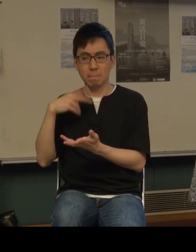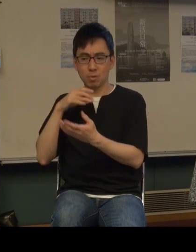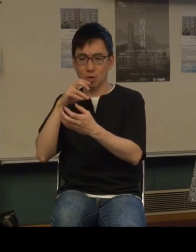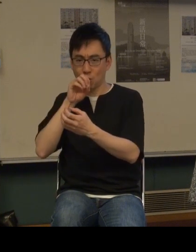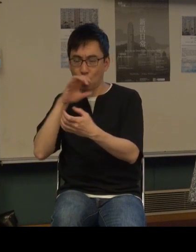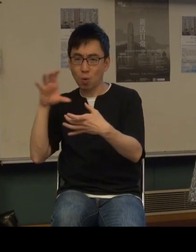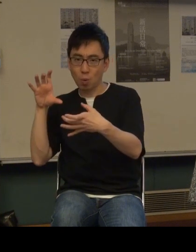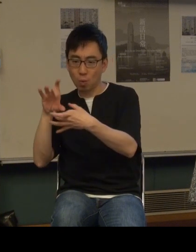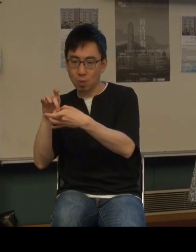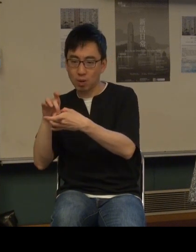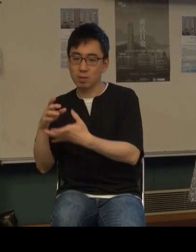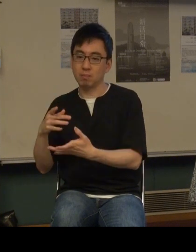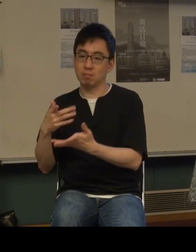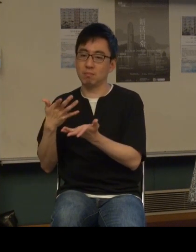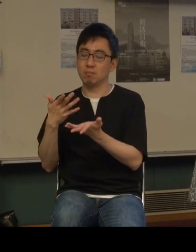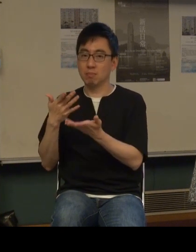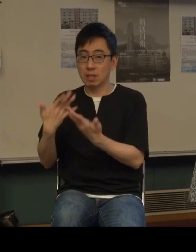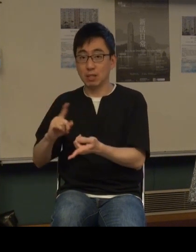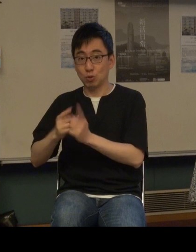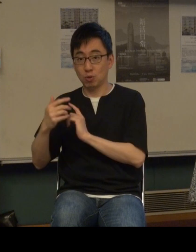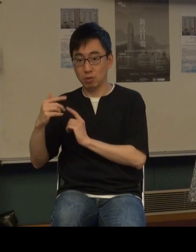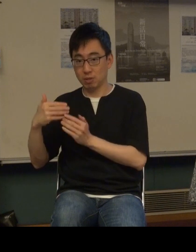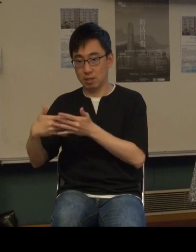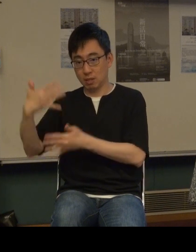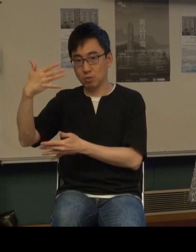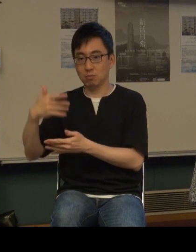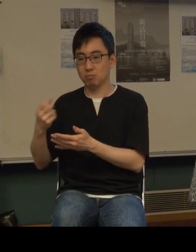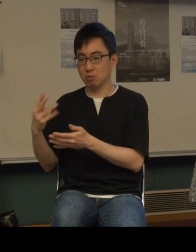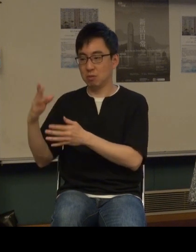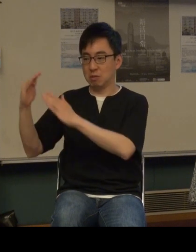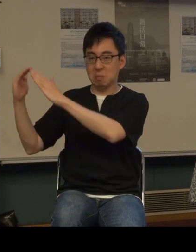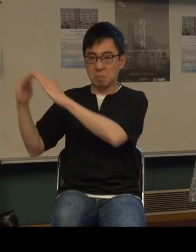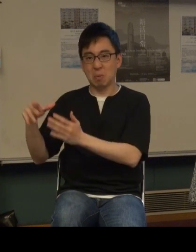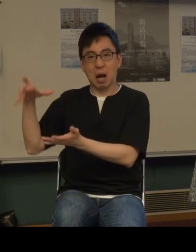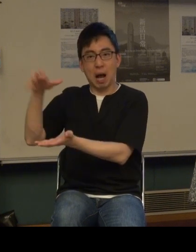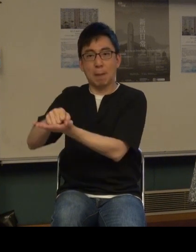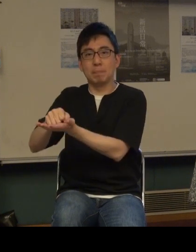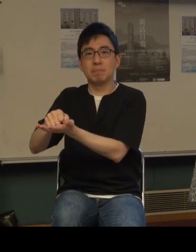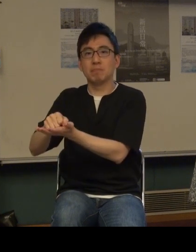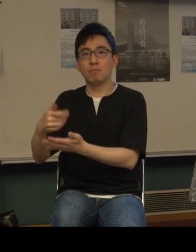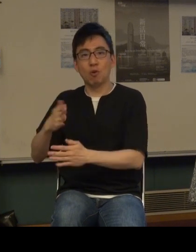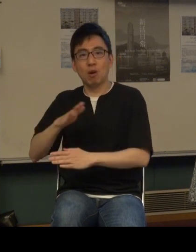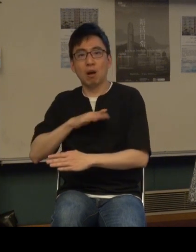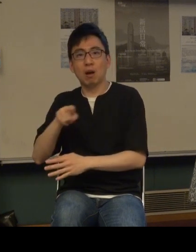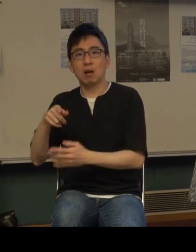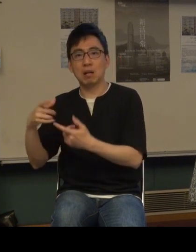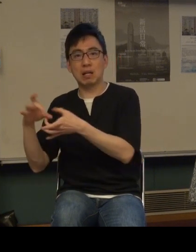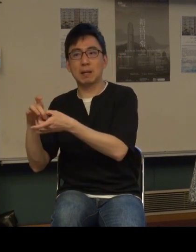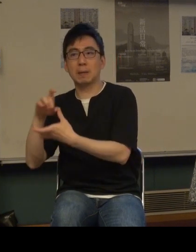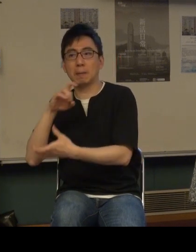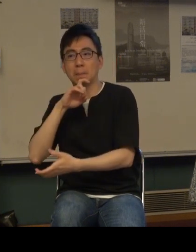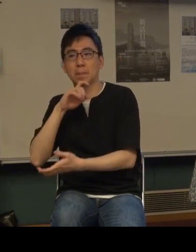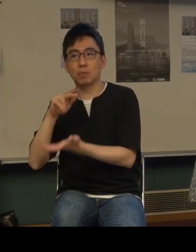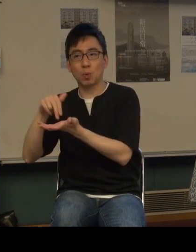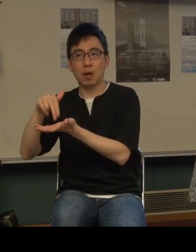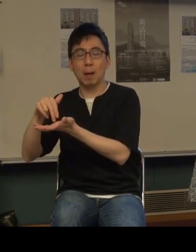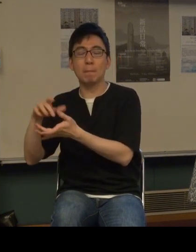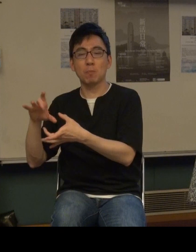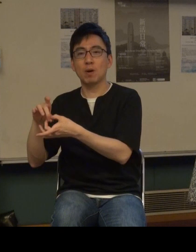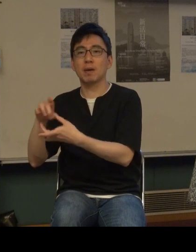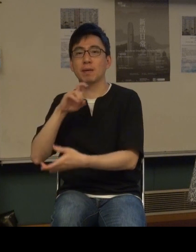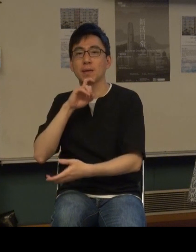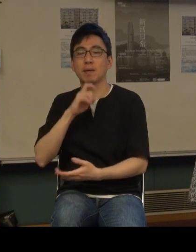建築同殖民地獨立嗰個關係。有很多的好像現在我寫出來的即是放在這裡的書呢，他